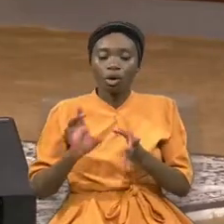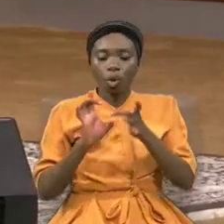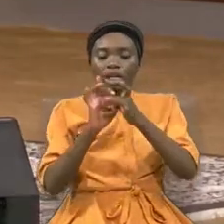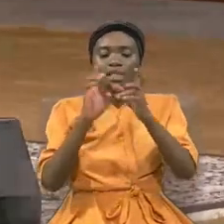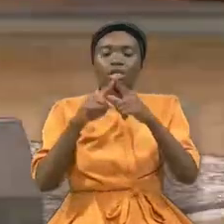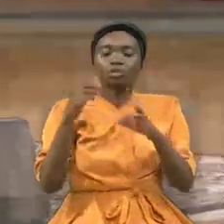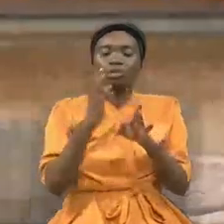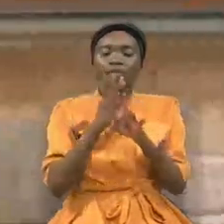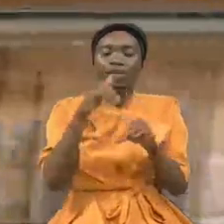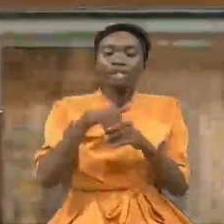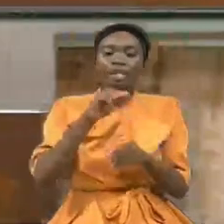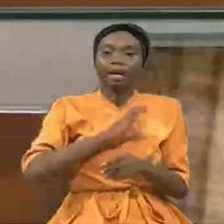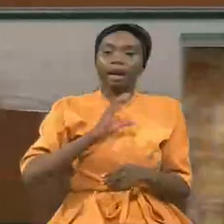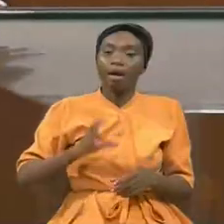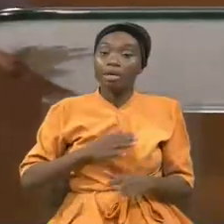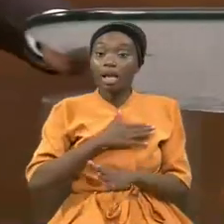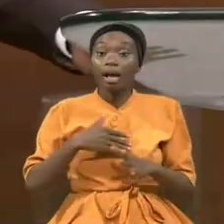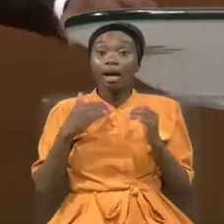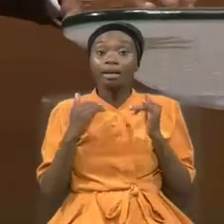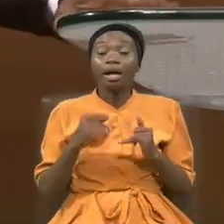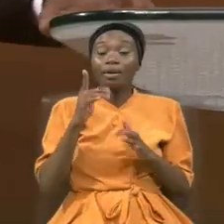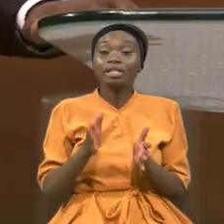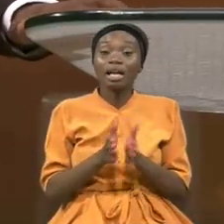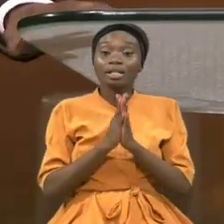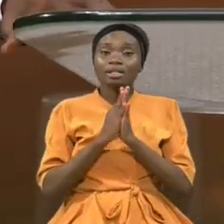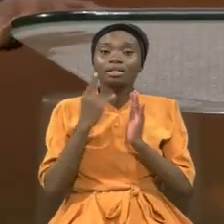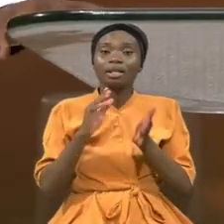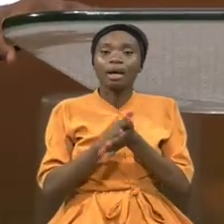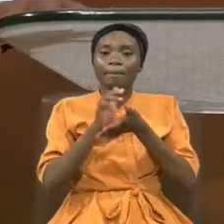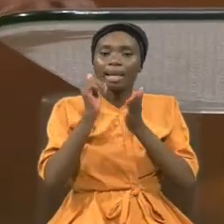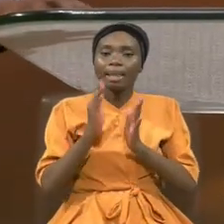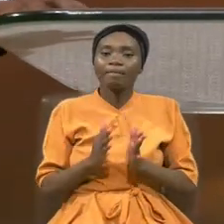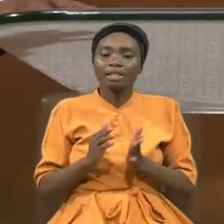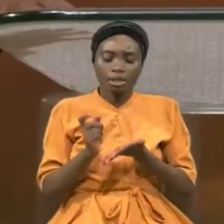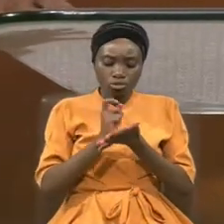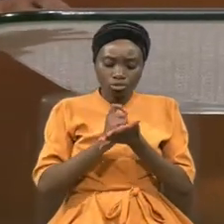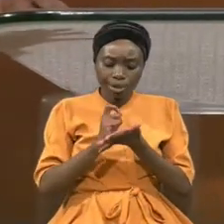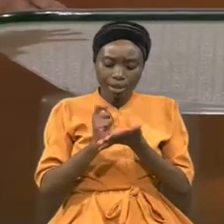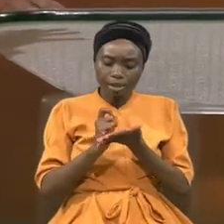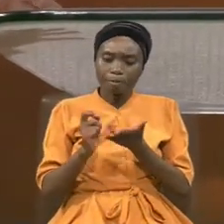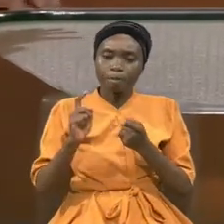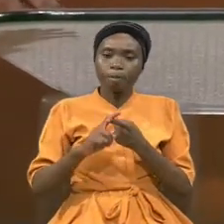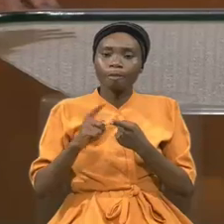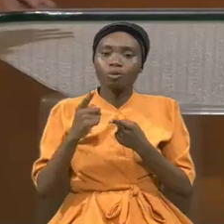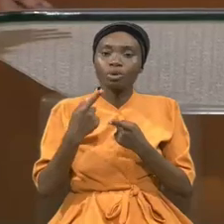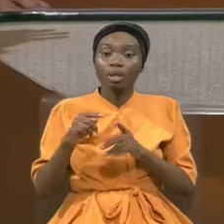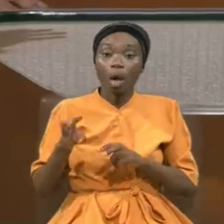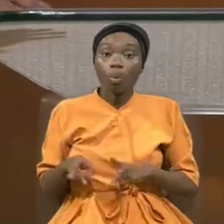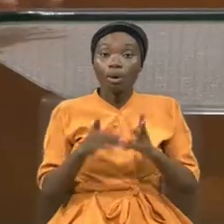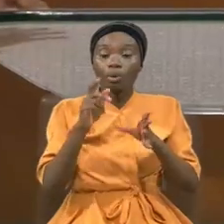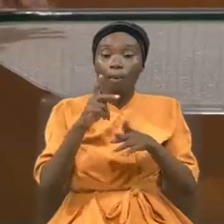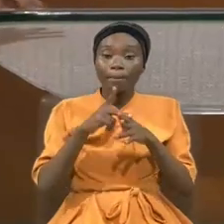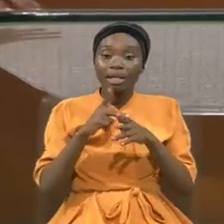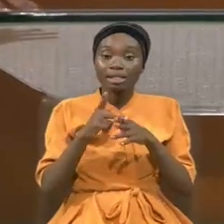foi en Christ. Et maintenant, il pose la question aux croyants à qui il écrivait, la façon dont